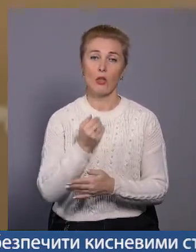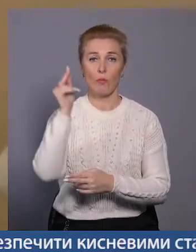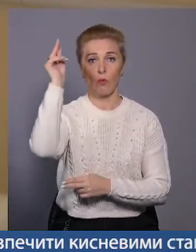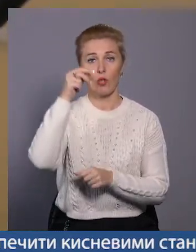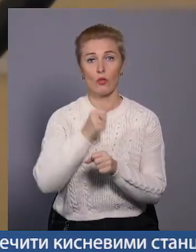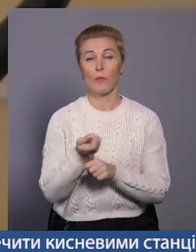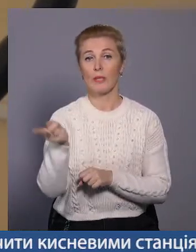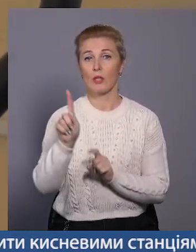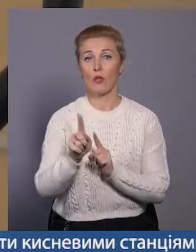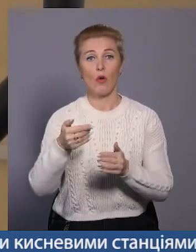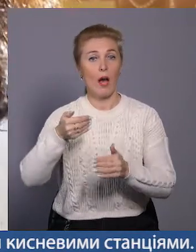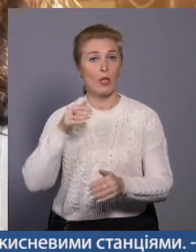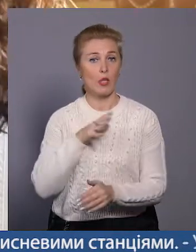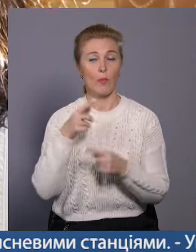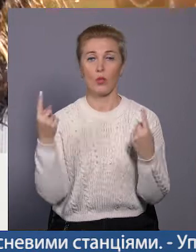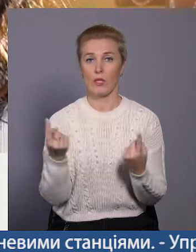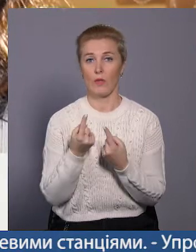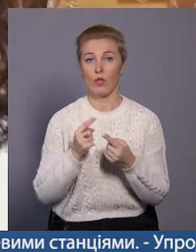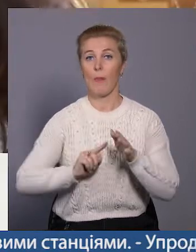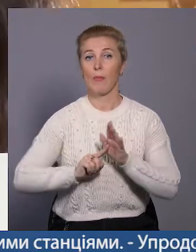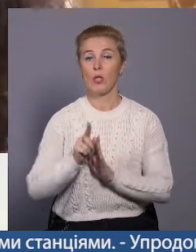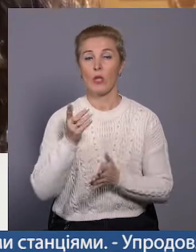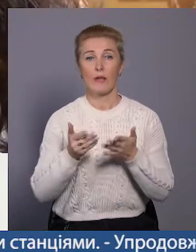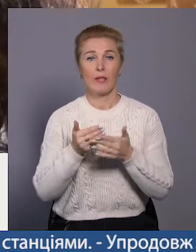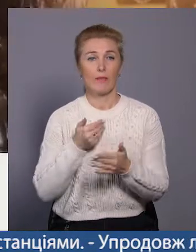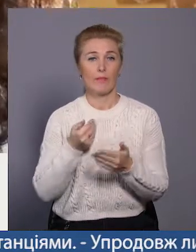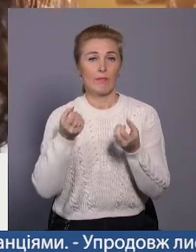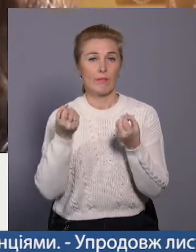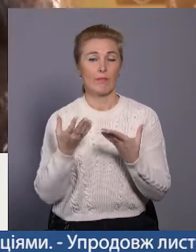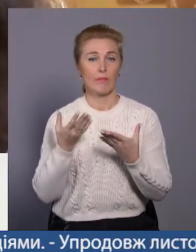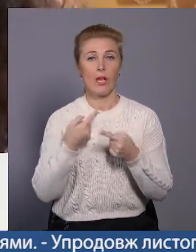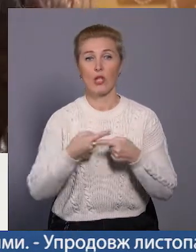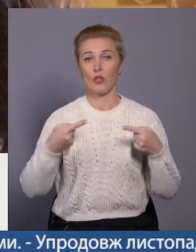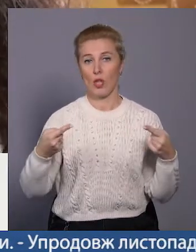що раніше було звичним. Починаючи від якихось банальних речей,